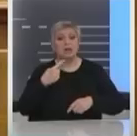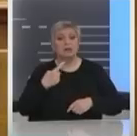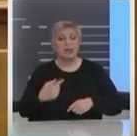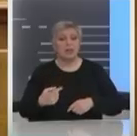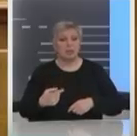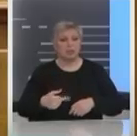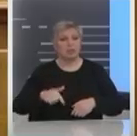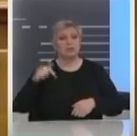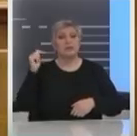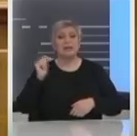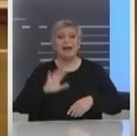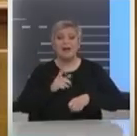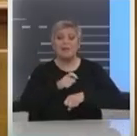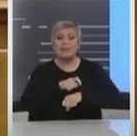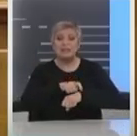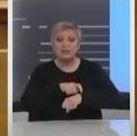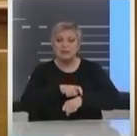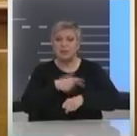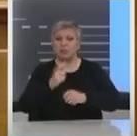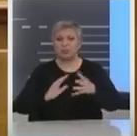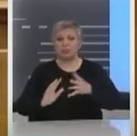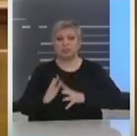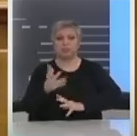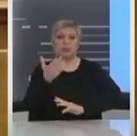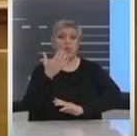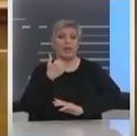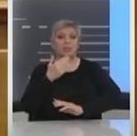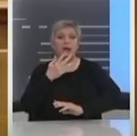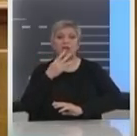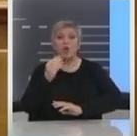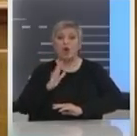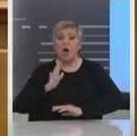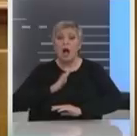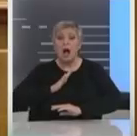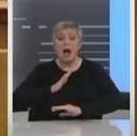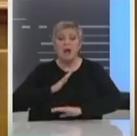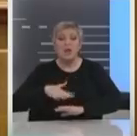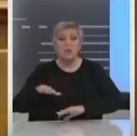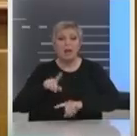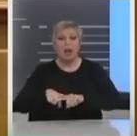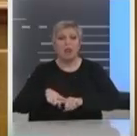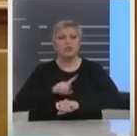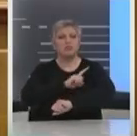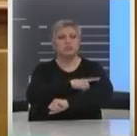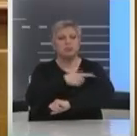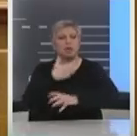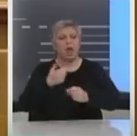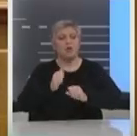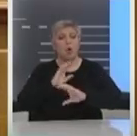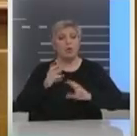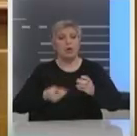που διώχνει μακριά το καλύτερα έμψυχο δυναμικό της. Έκανε ο κύριος